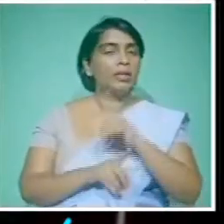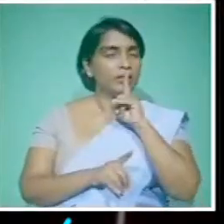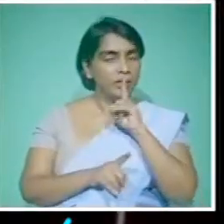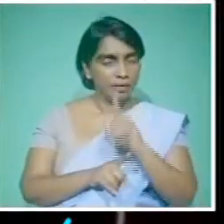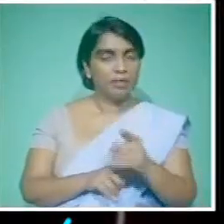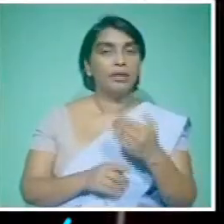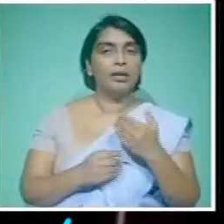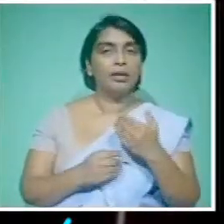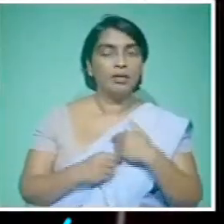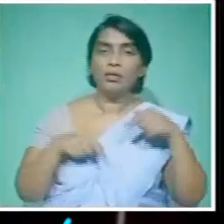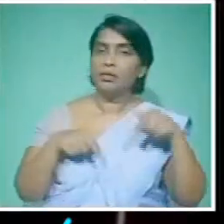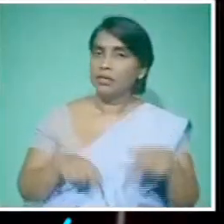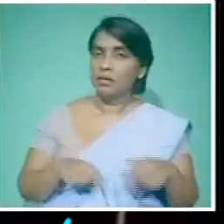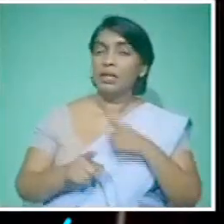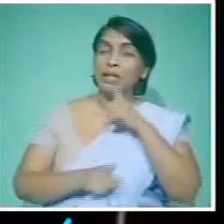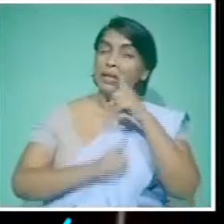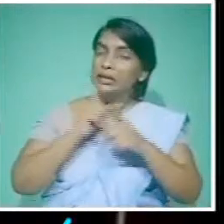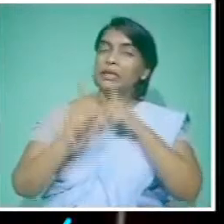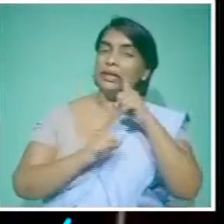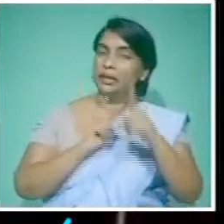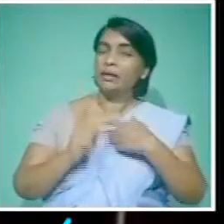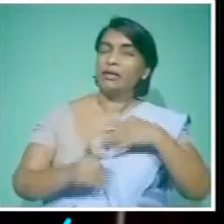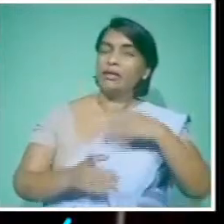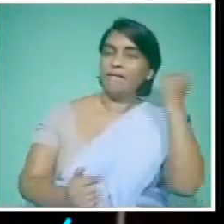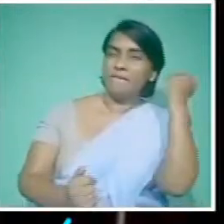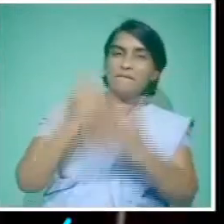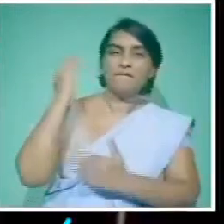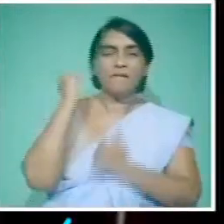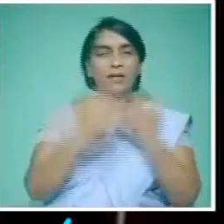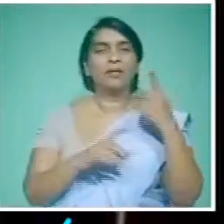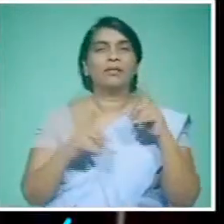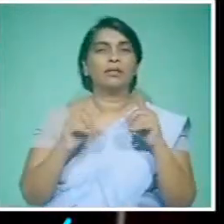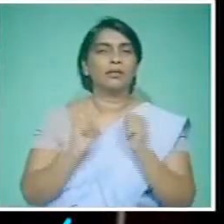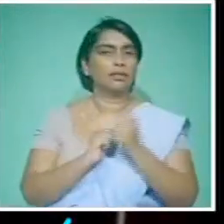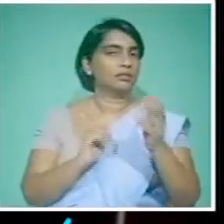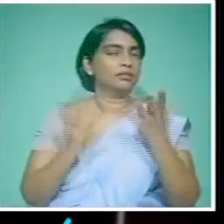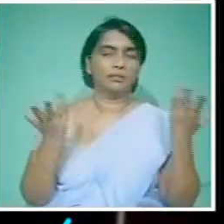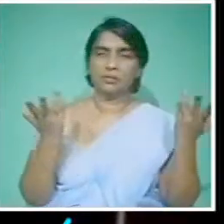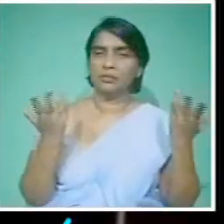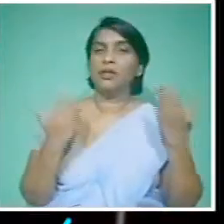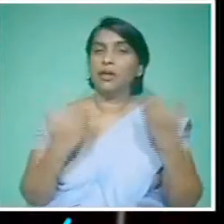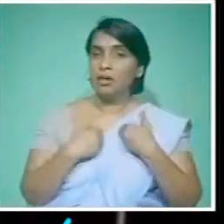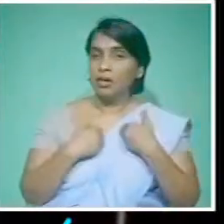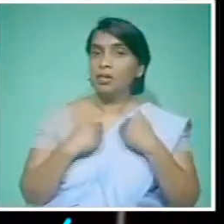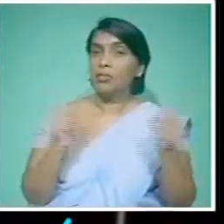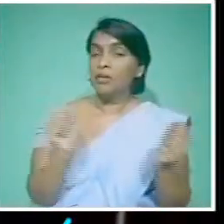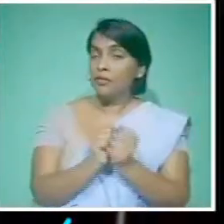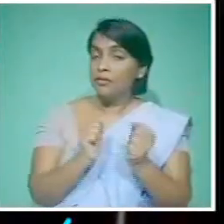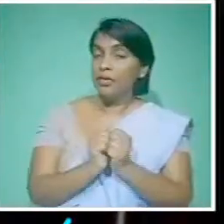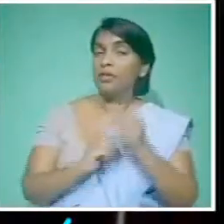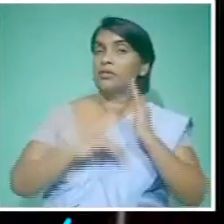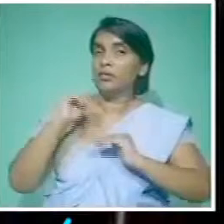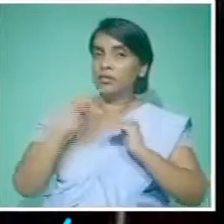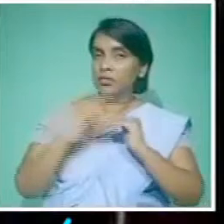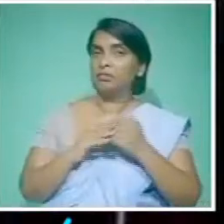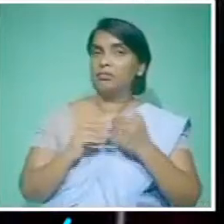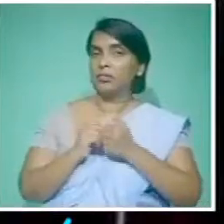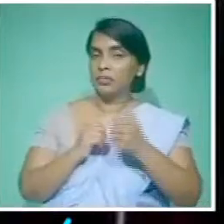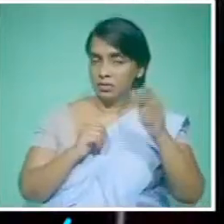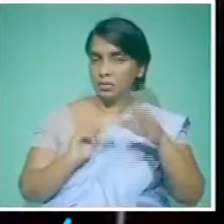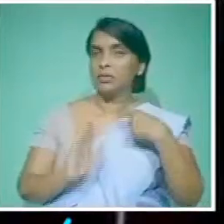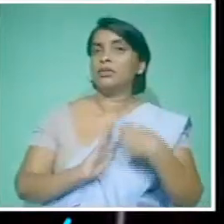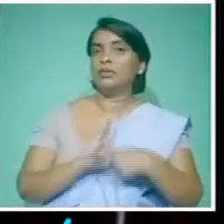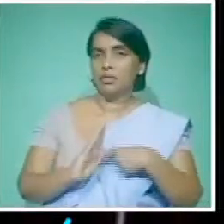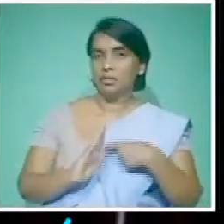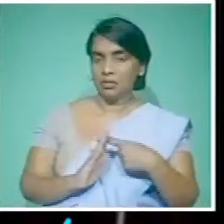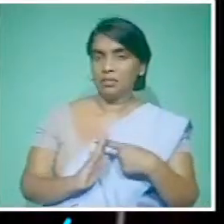කිව්වේ අපි මෙතන කියවගෙන මරාගෙන විවේචනය කර කර ඉන්නවට වඩා අපෙන් බිය යුතු වැඩ කොටස අපි කළ යුතුයි මේ